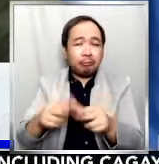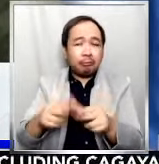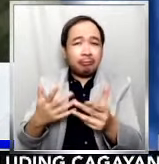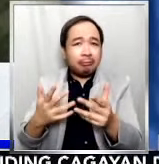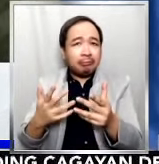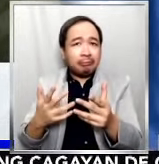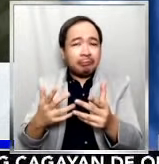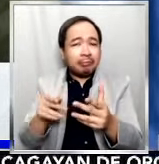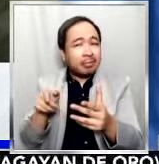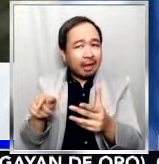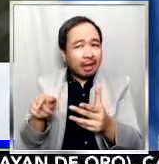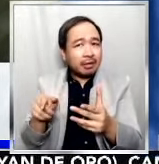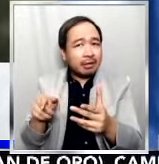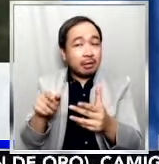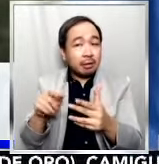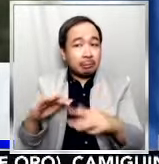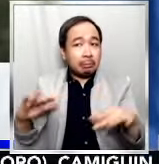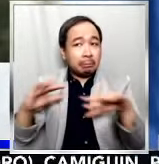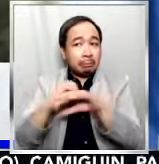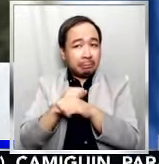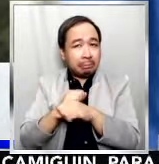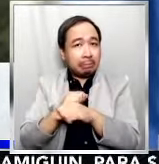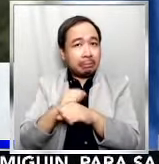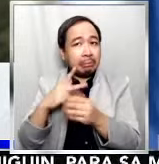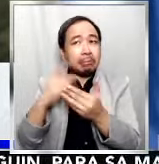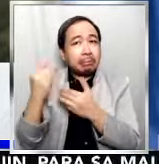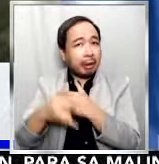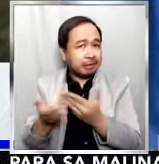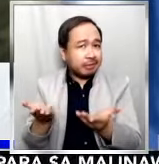the project is terminated?